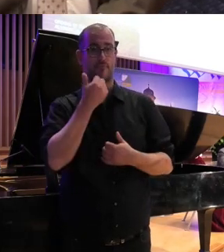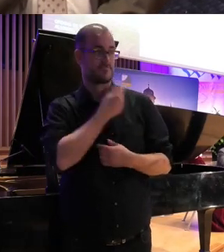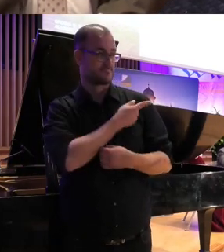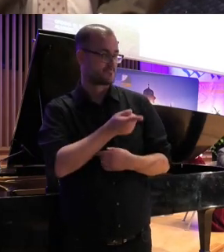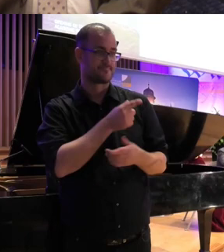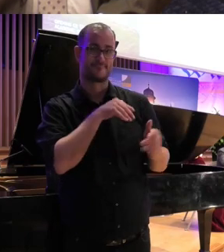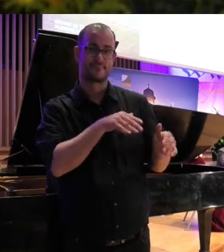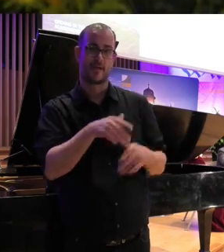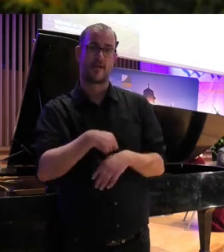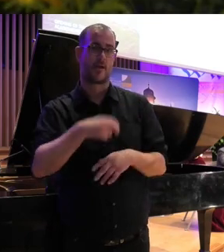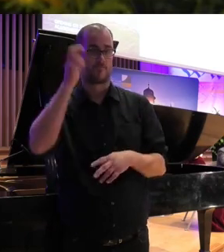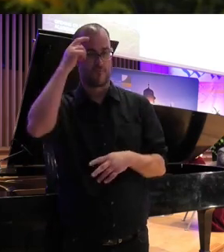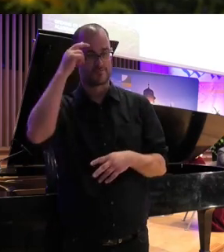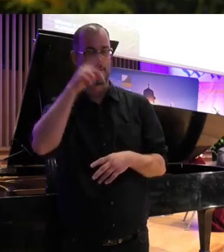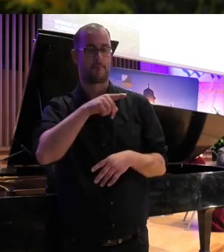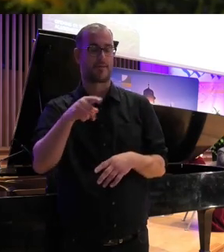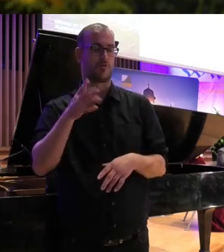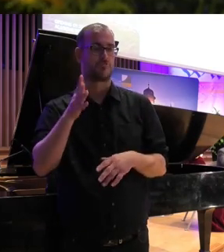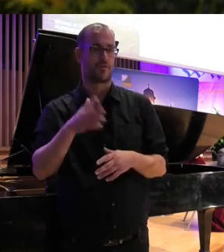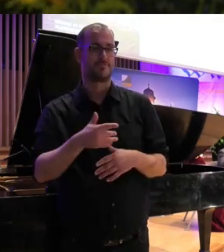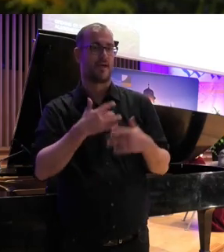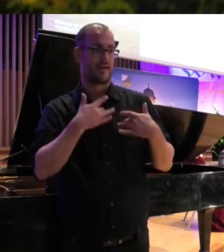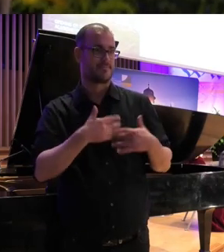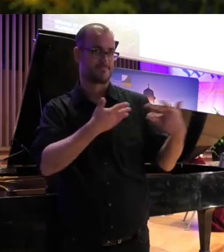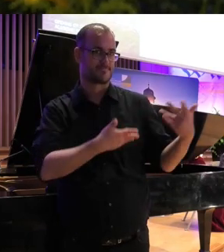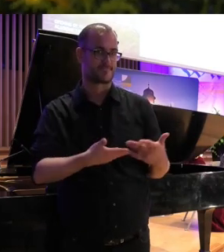uns sind, Professor Dr. Peter Scholze, herzlich willkommen.